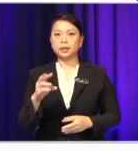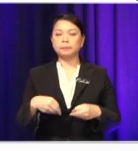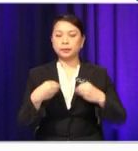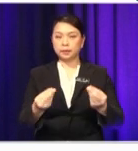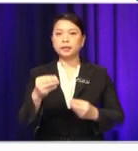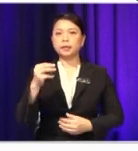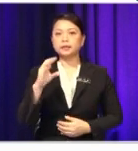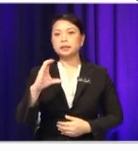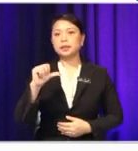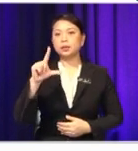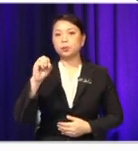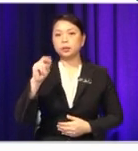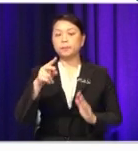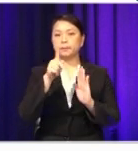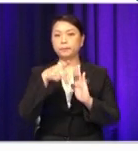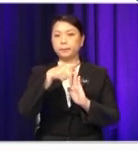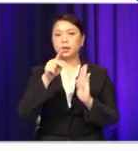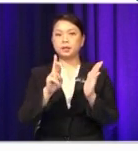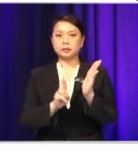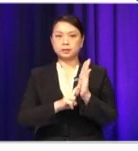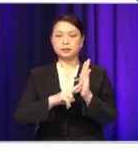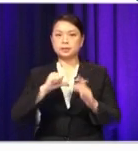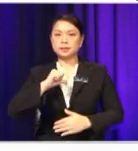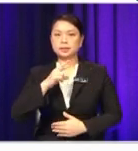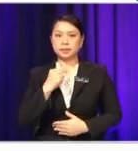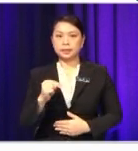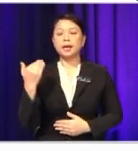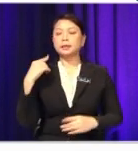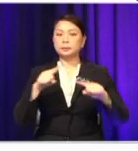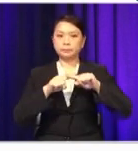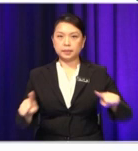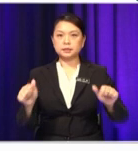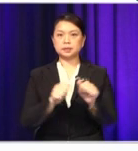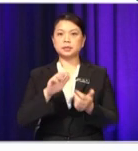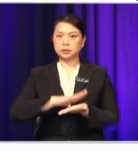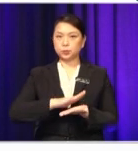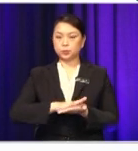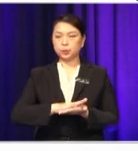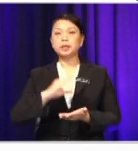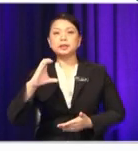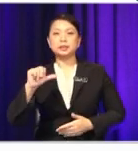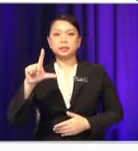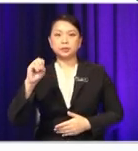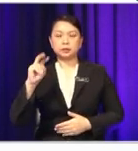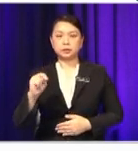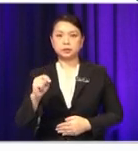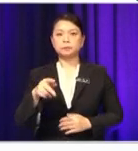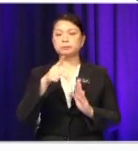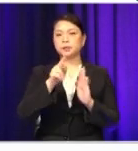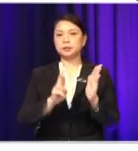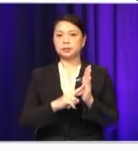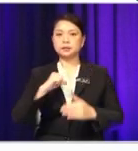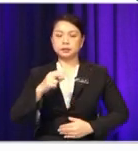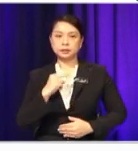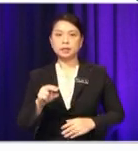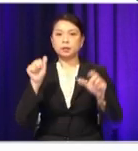3 calon persendirian. Dan yang ada bezanya dengan calon sekolah, calon persendirian ada diberi ruang untuk